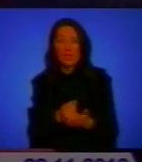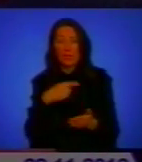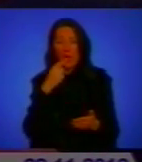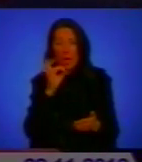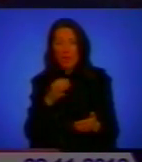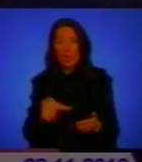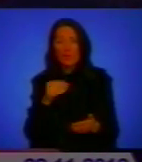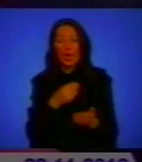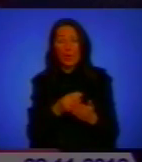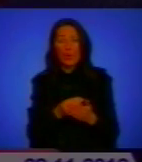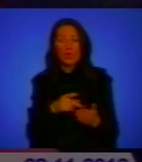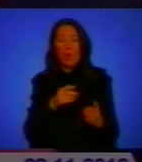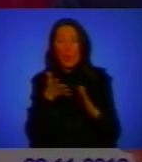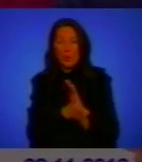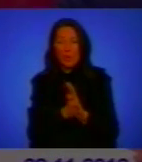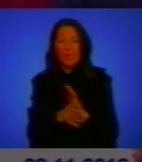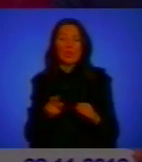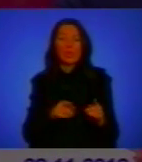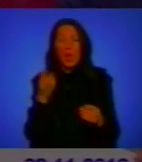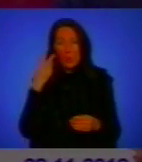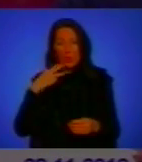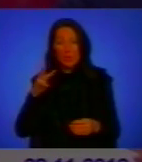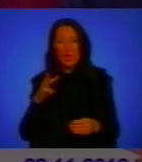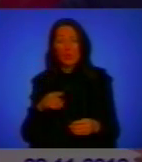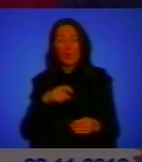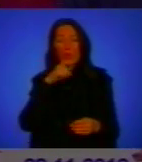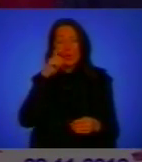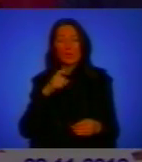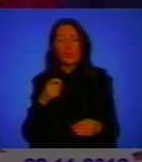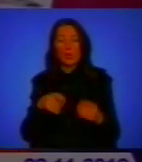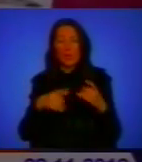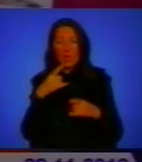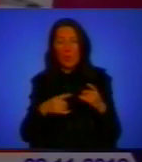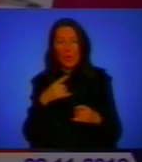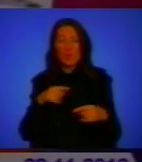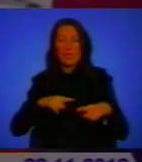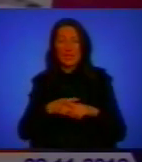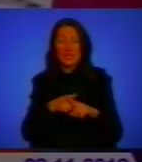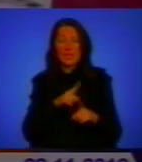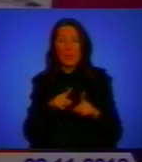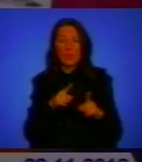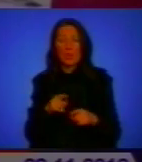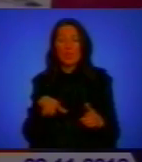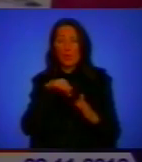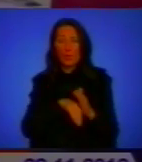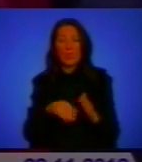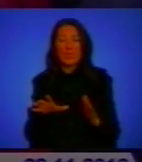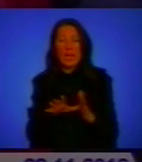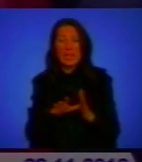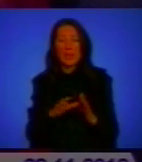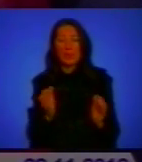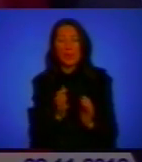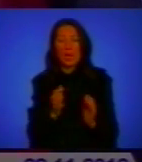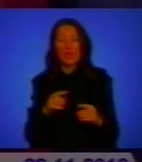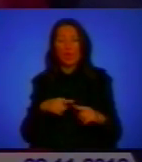кошти підуть на модернізацію вітчизняної медіаінфраструктури, зокрема на технічне переоснащення та впровадження енергозберігаючих технологій. Наталя